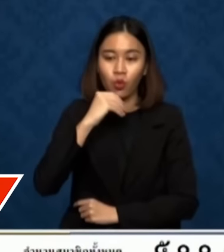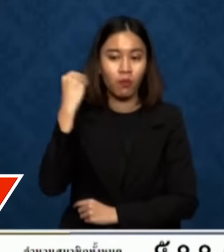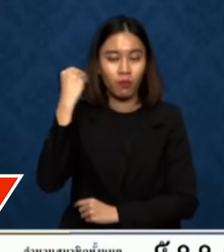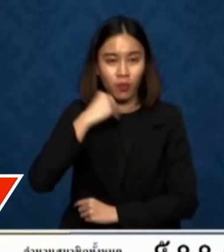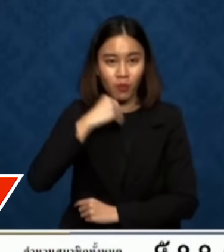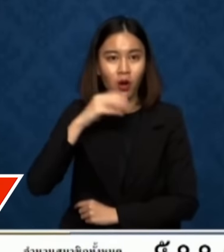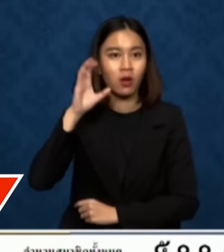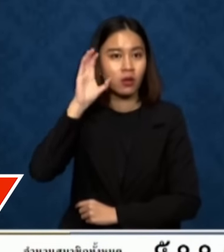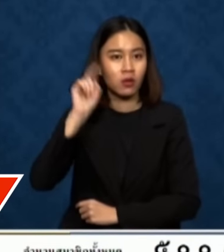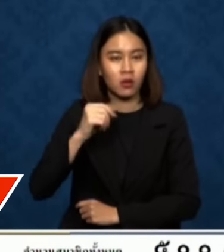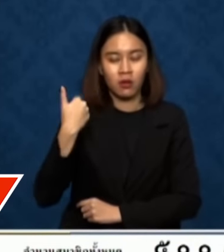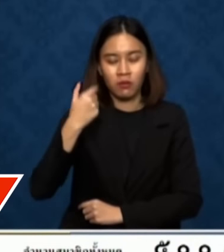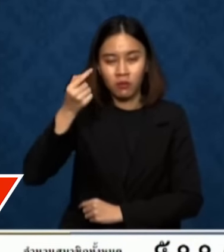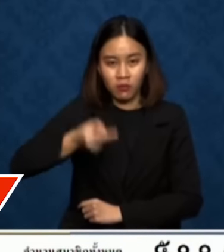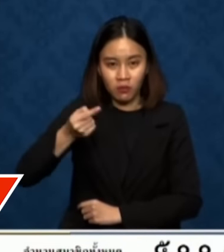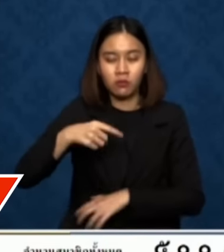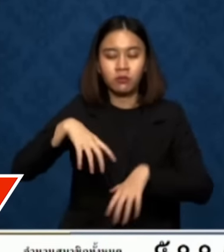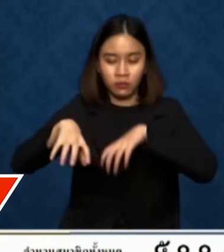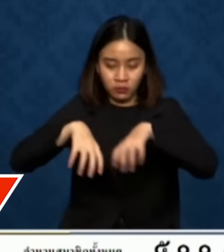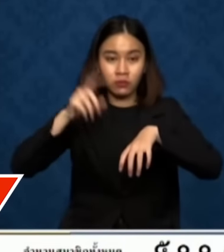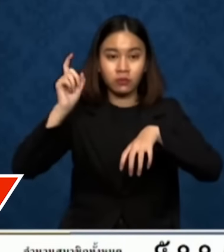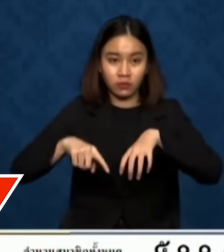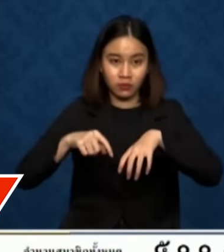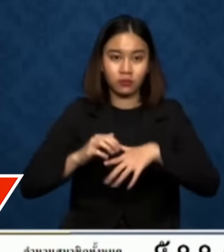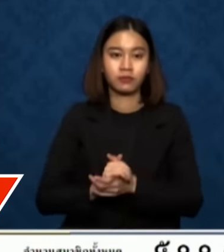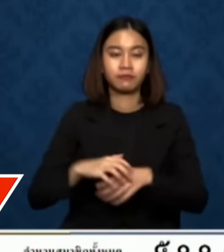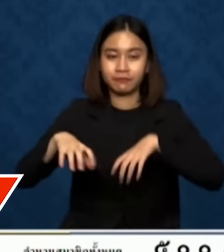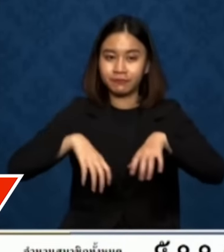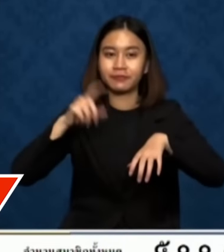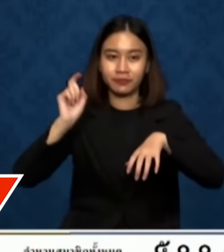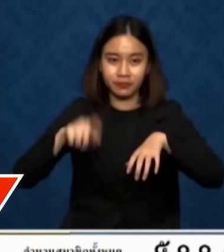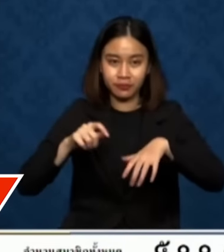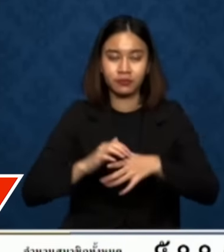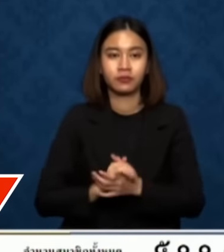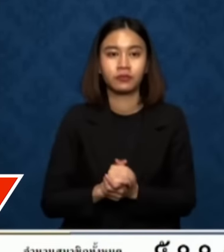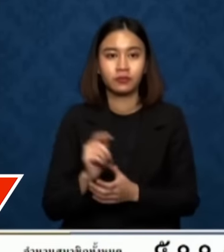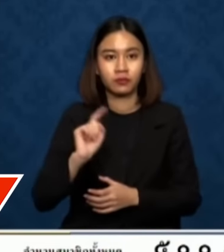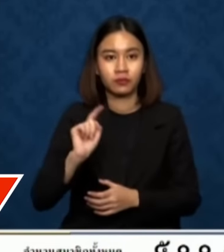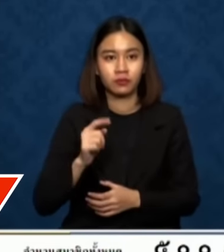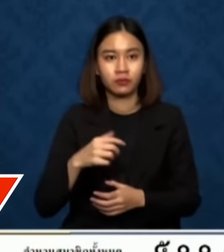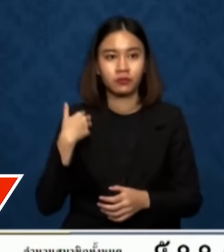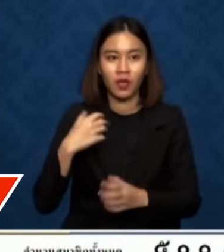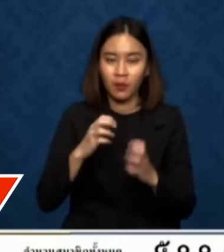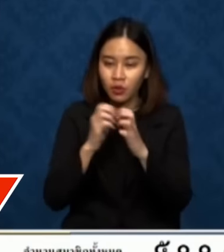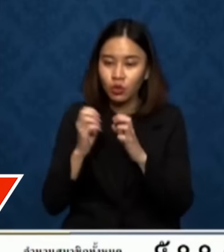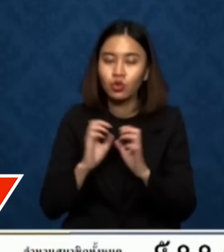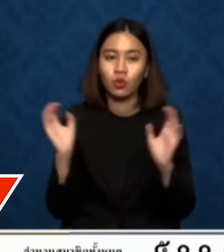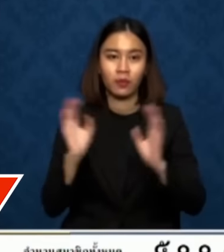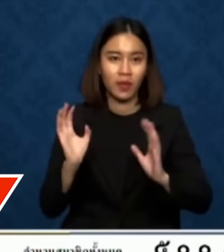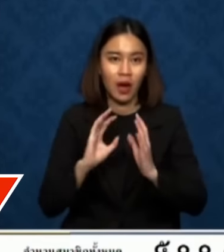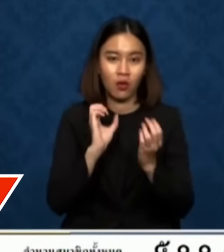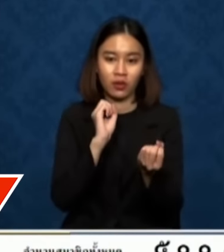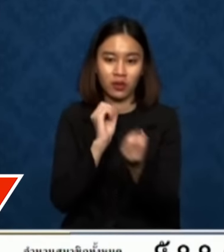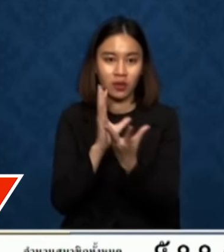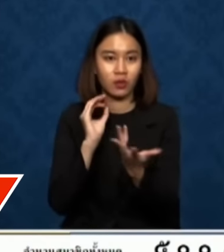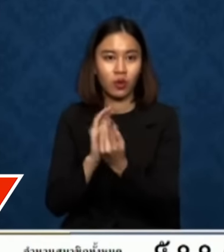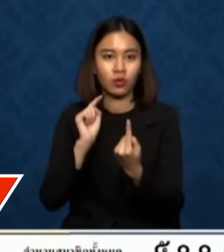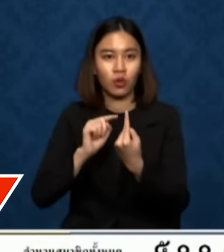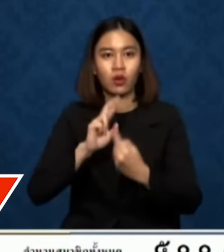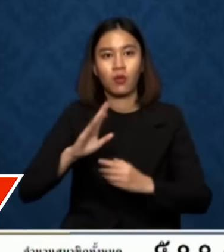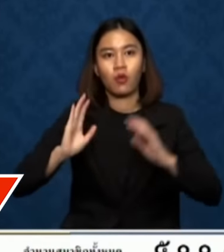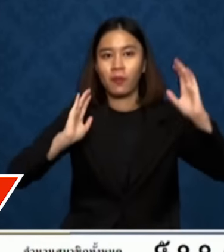าท่านเชื่อว่ามันมีจริงจัดการเลยค่ะจัดการมันซะเลยค่ะอย่าให้มันได้ปั่นป่วนอย่าให้มันทำลายบรรยากาศประชาธิ